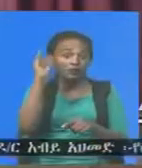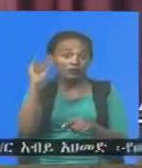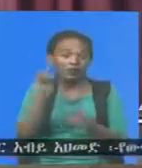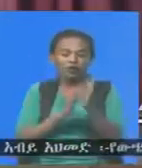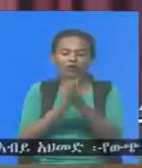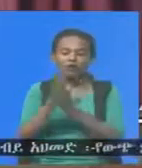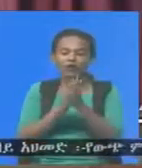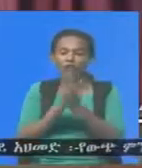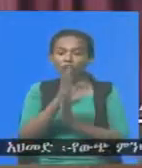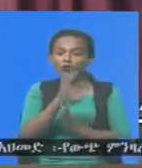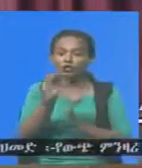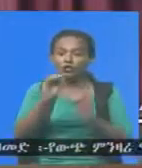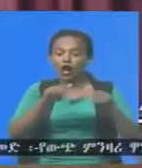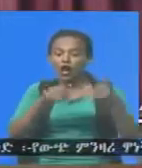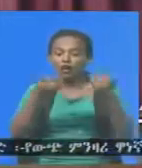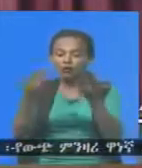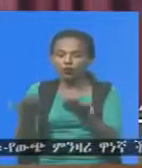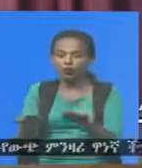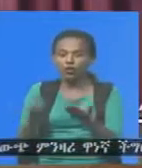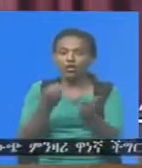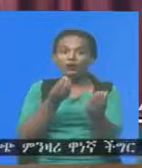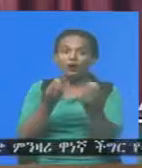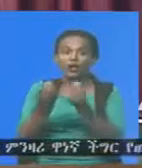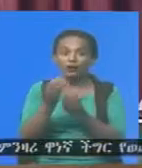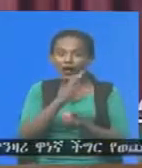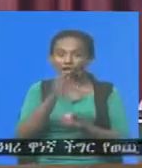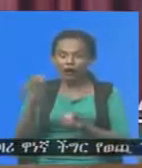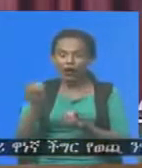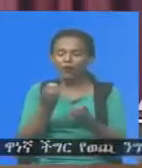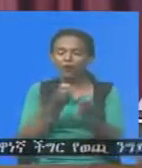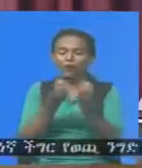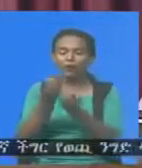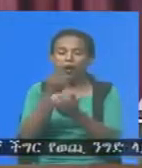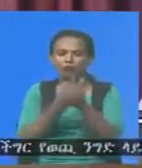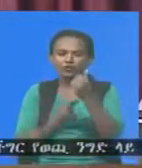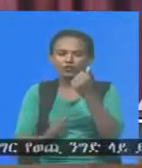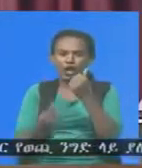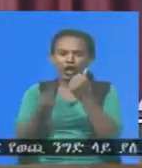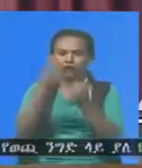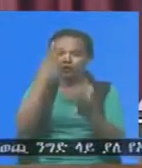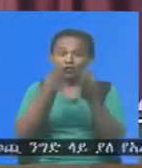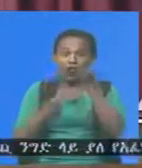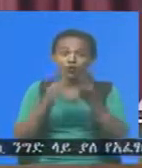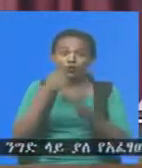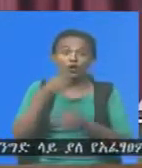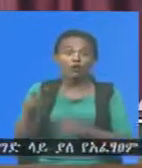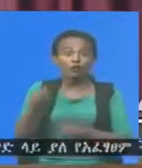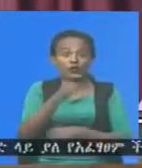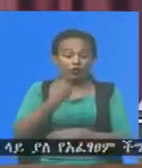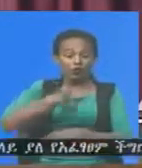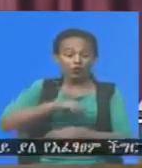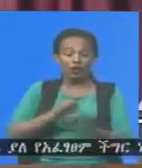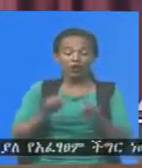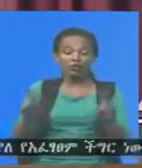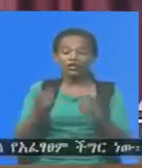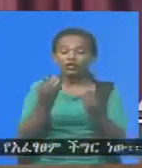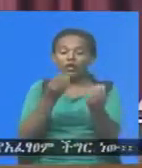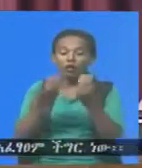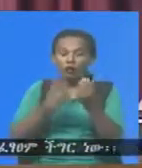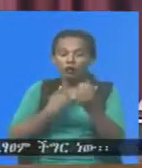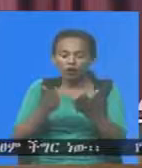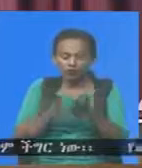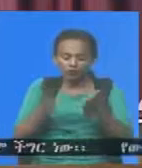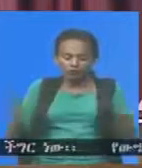አቅርቦት በገበያና በገበያ ብቻ ይዳኙ የሚል ሲሆን፣ እኛ ግን ገበያ ባለው ክፍተት